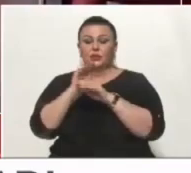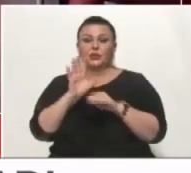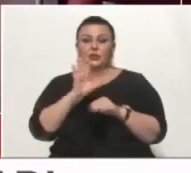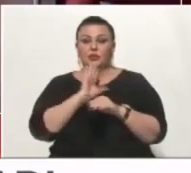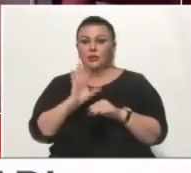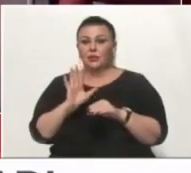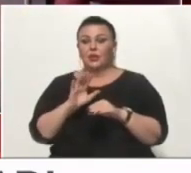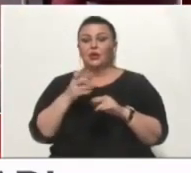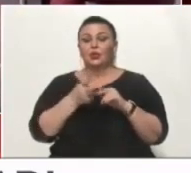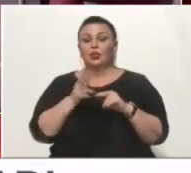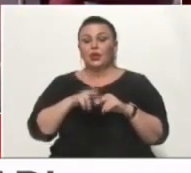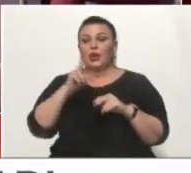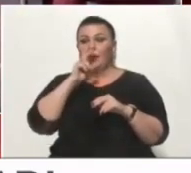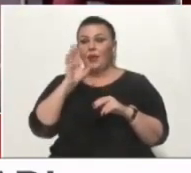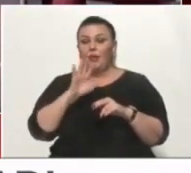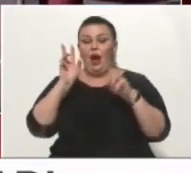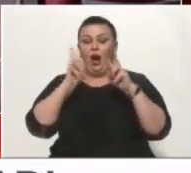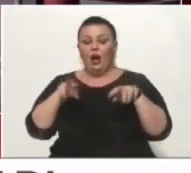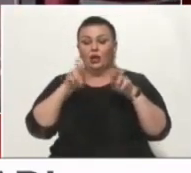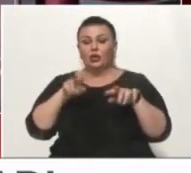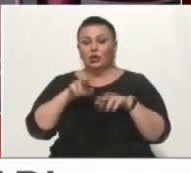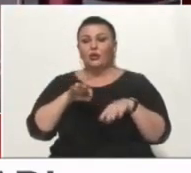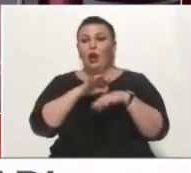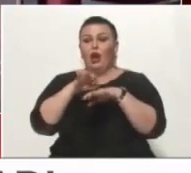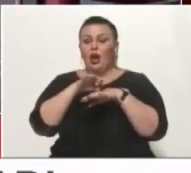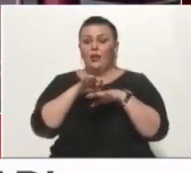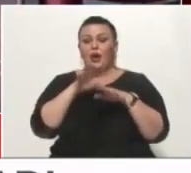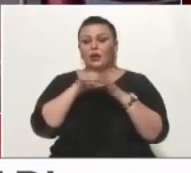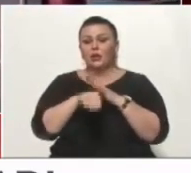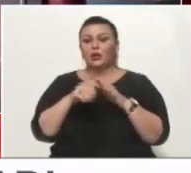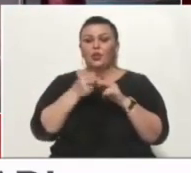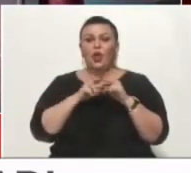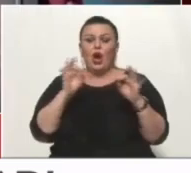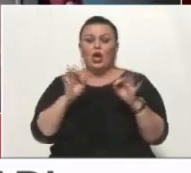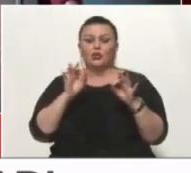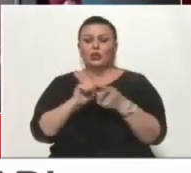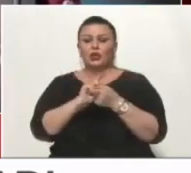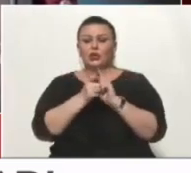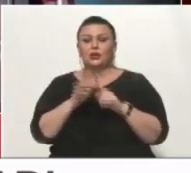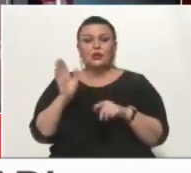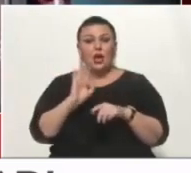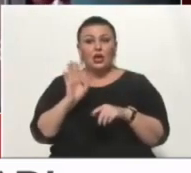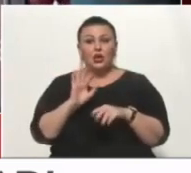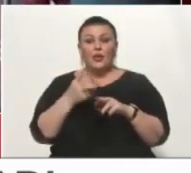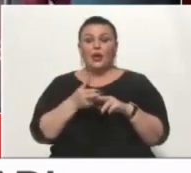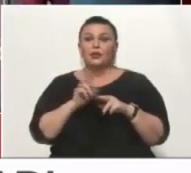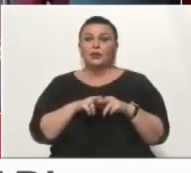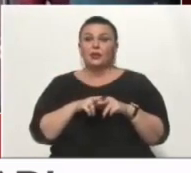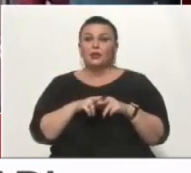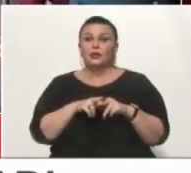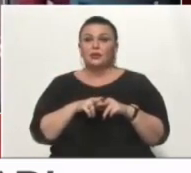edilməyib. Bütün bunlara baxmayaraq araşdırmalar aparıldı, ancaq bu heç bir şey değişmədi.